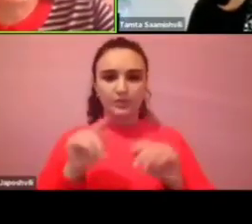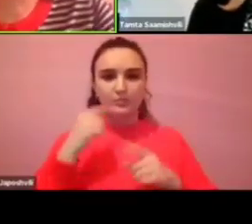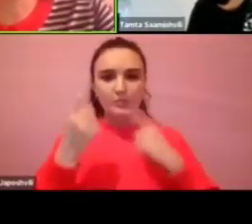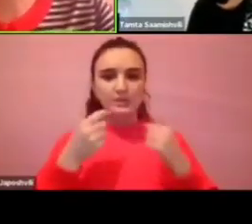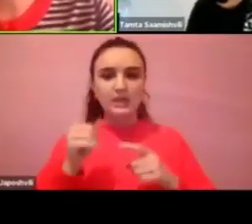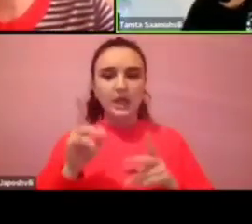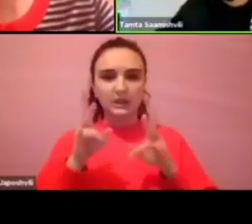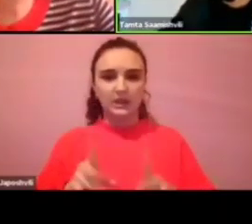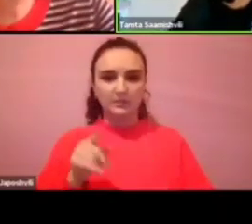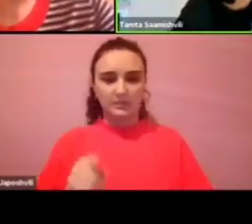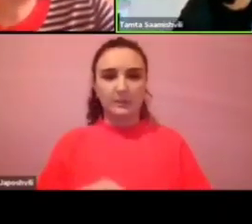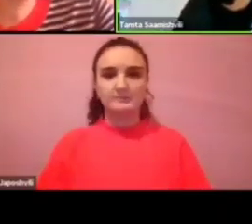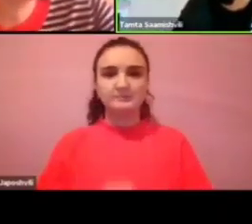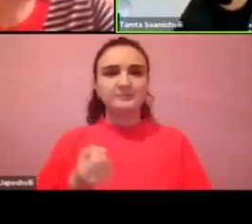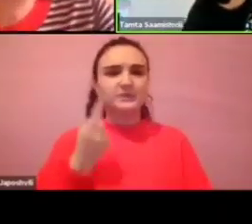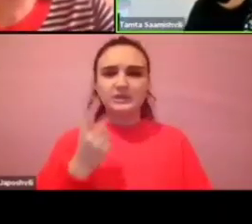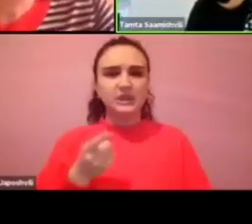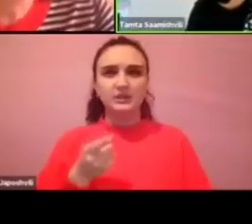რა ხდება, ხო?